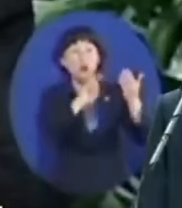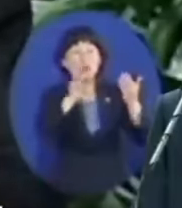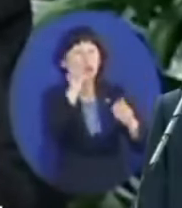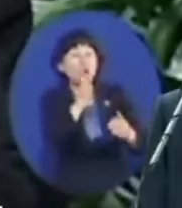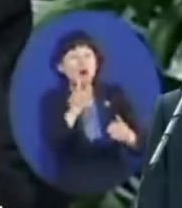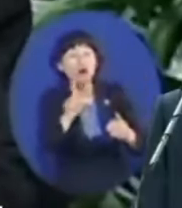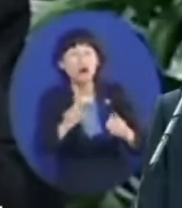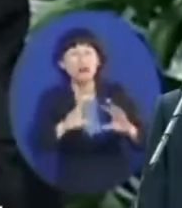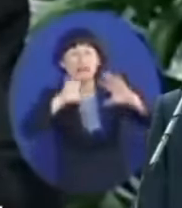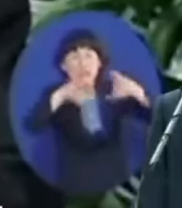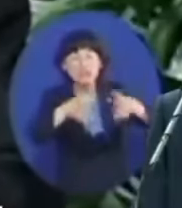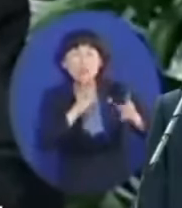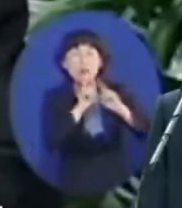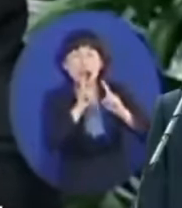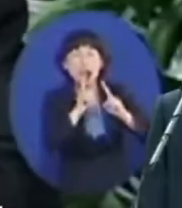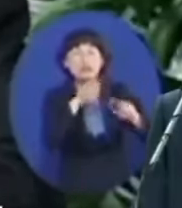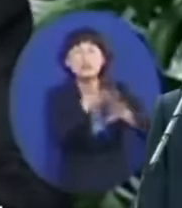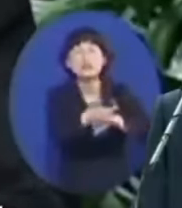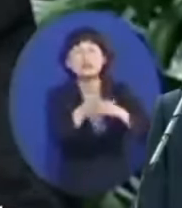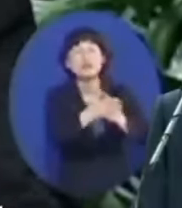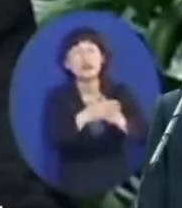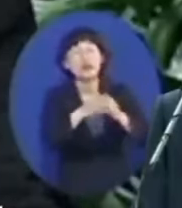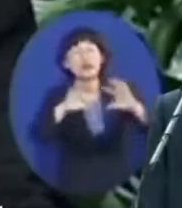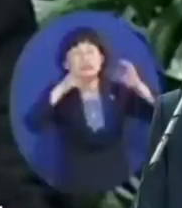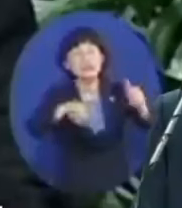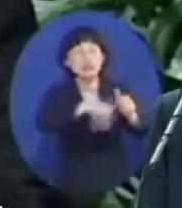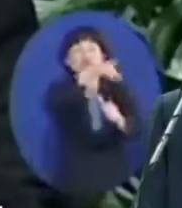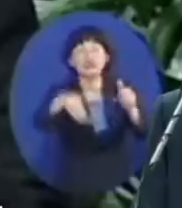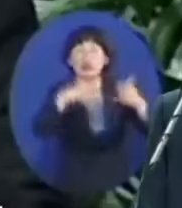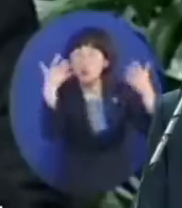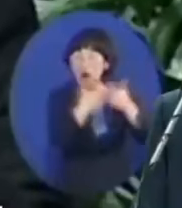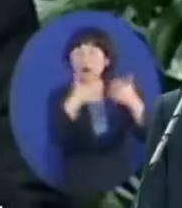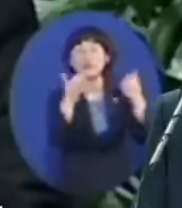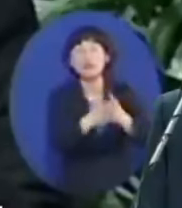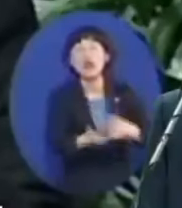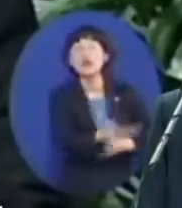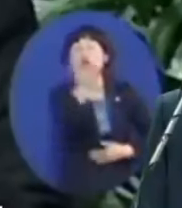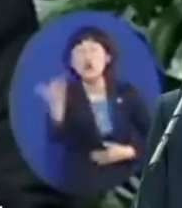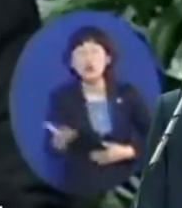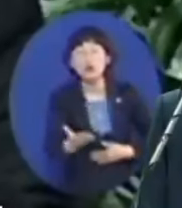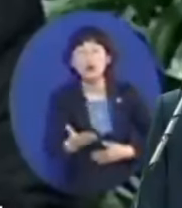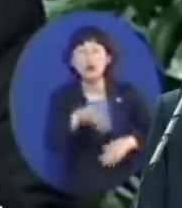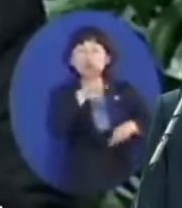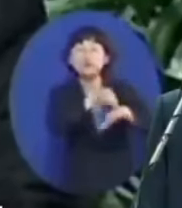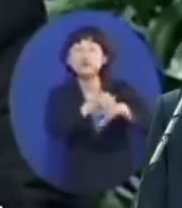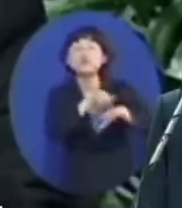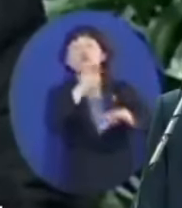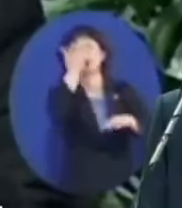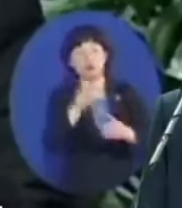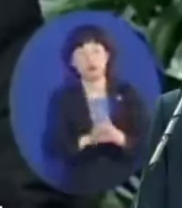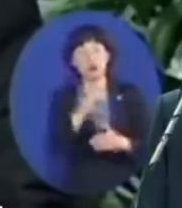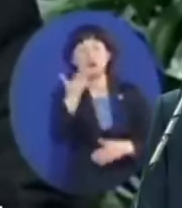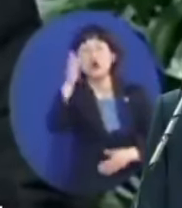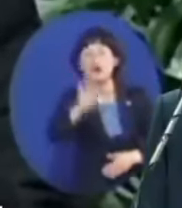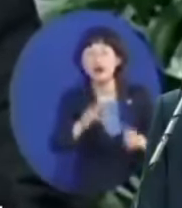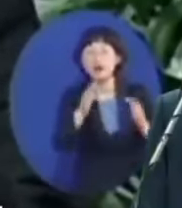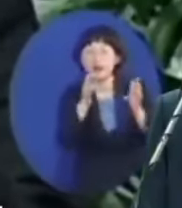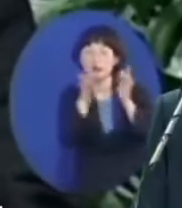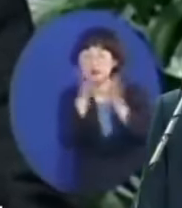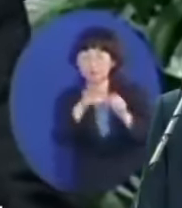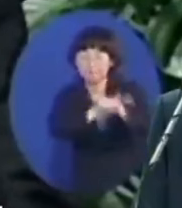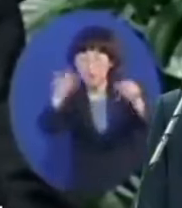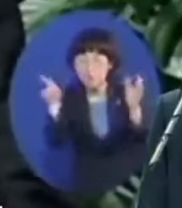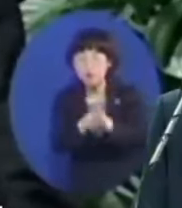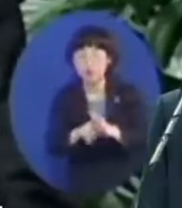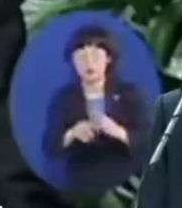전부 세상 말을 해서 세상 분위기가 꽉 들어차게 해서 여러분을 세상에 물들게 하는 것입니다. 그러나 예수 잘 믿고 주님